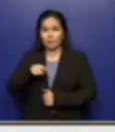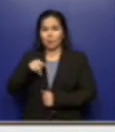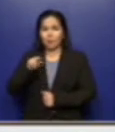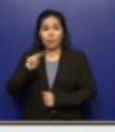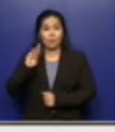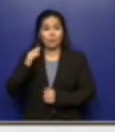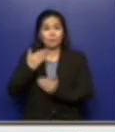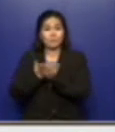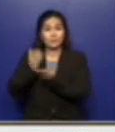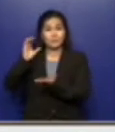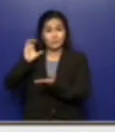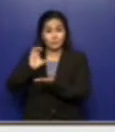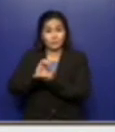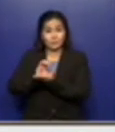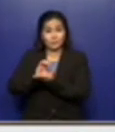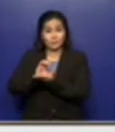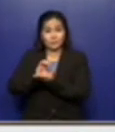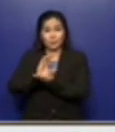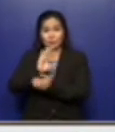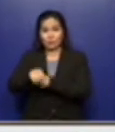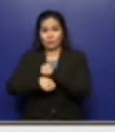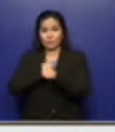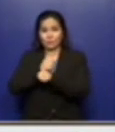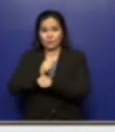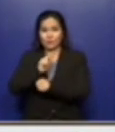ณประจำปีพ.ศ.